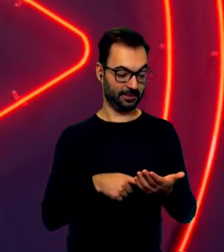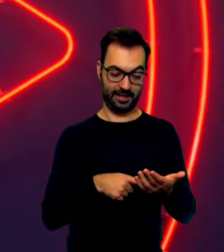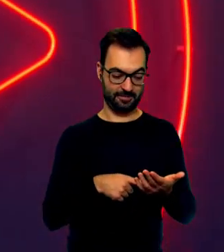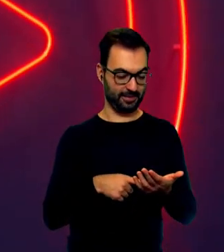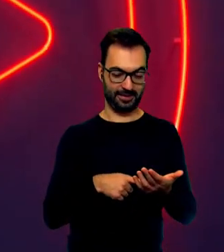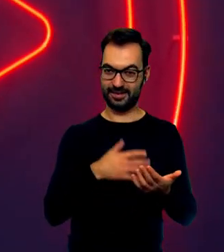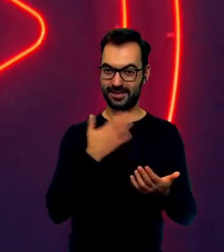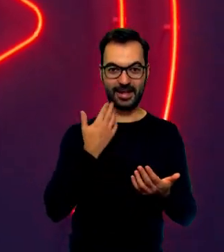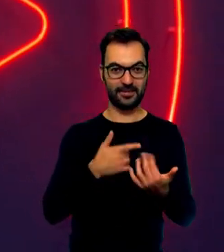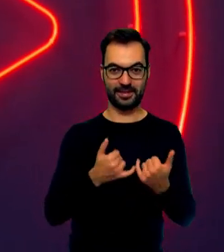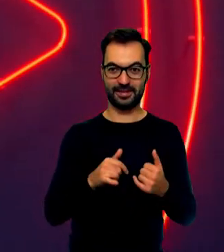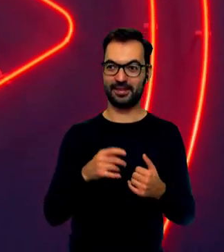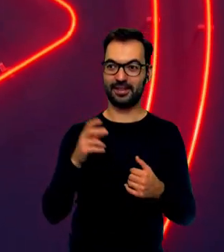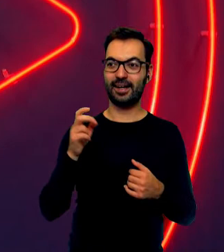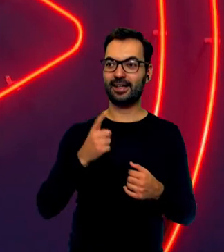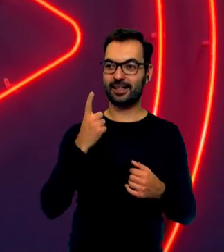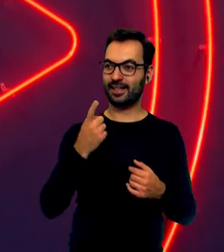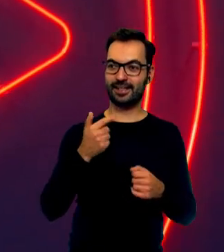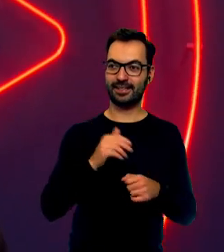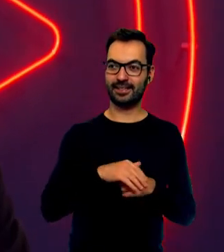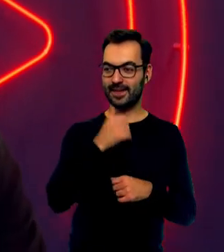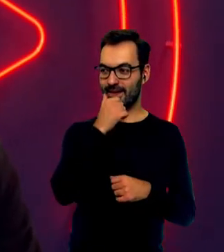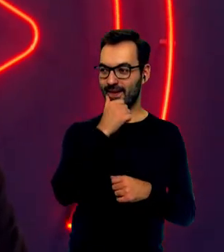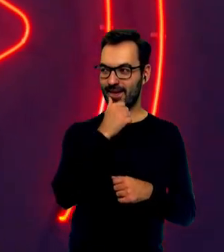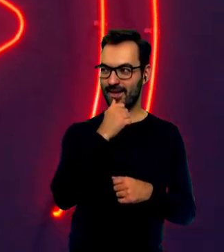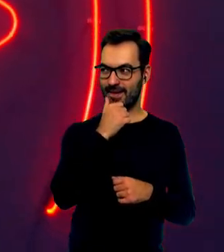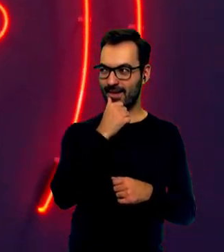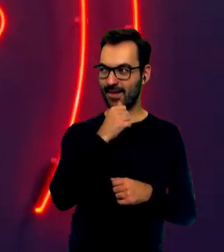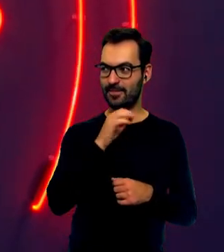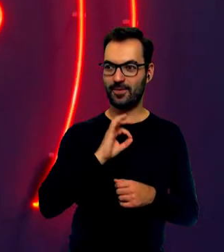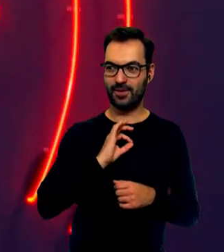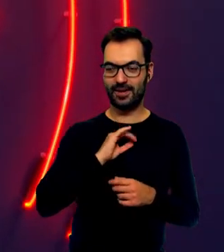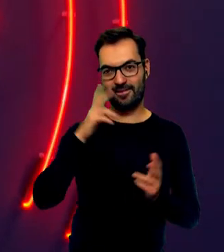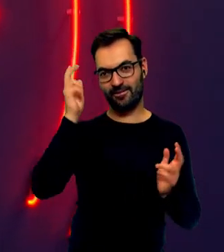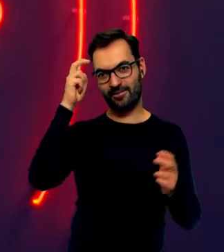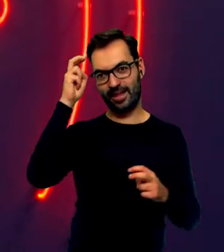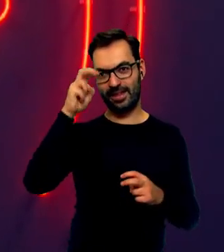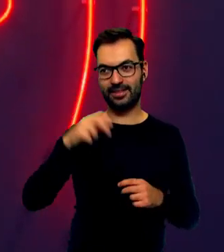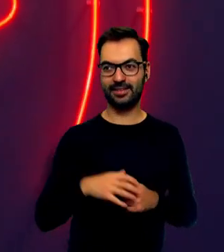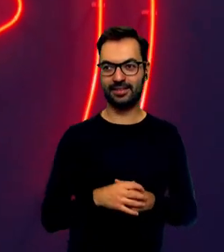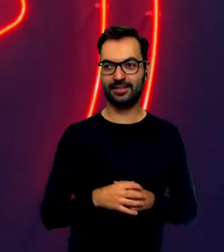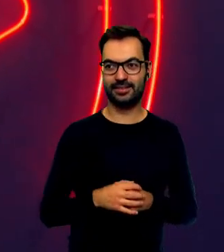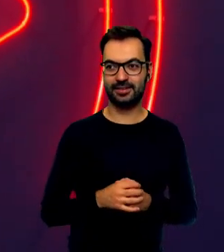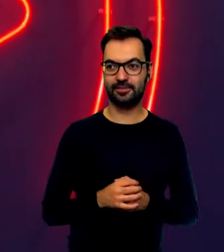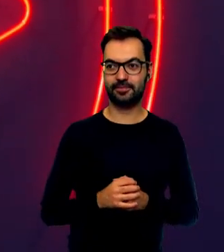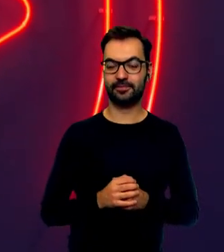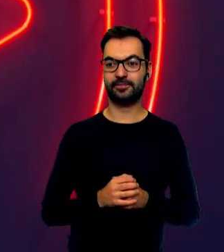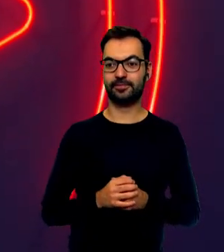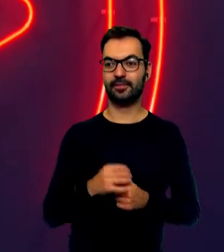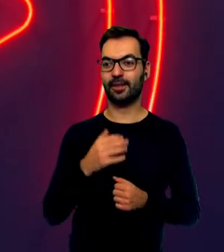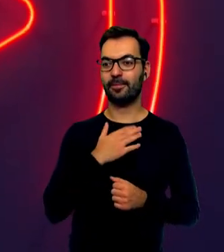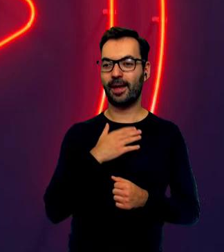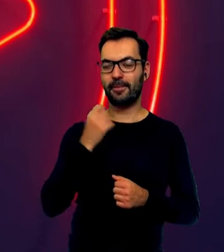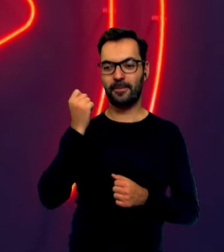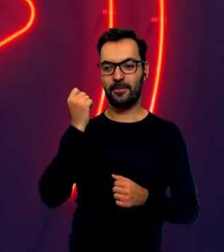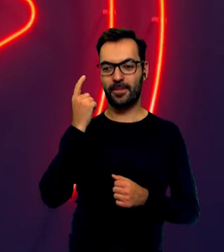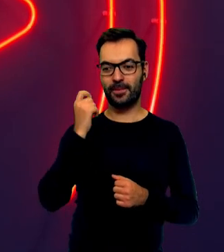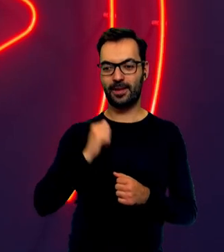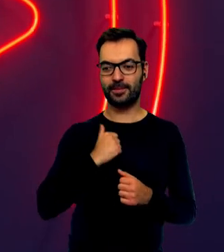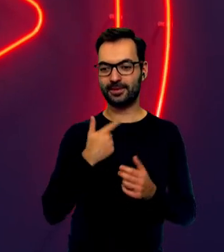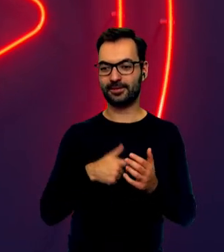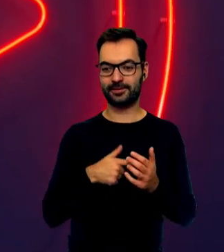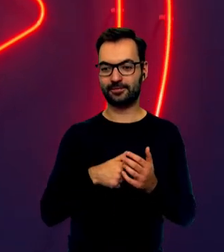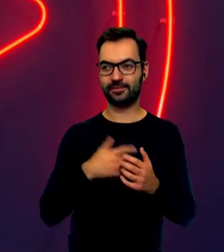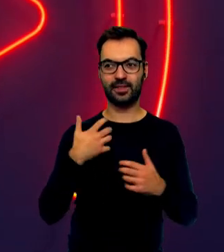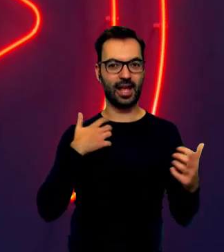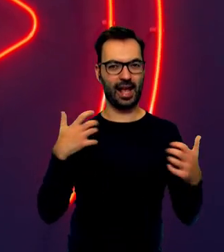jest, chociaż jedna rzecz się nie zgadza. To może jest moja jakaś fantazja, tego nie wiem. Miałem jakiś pomysł, żeby w